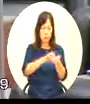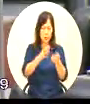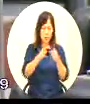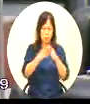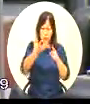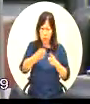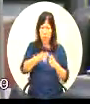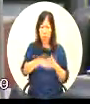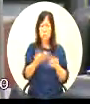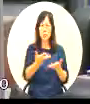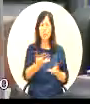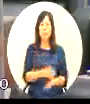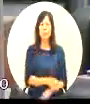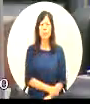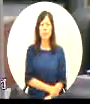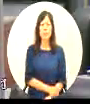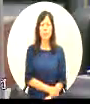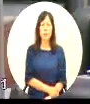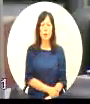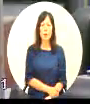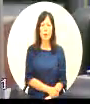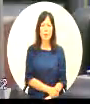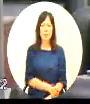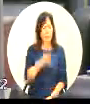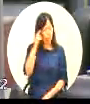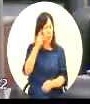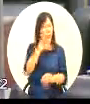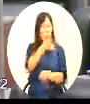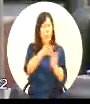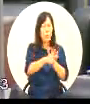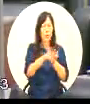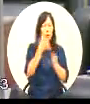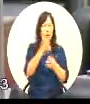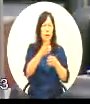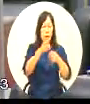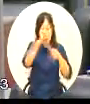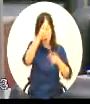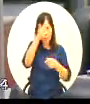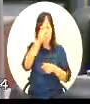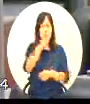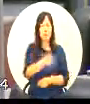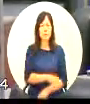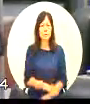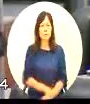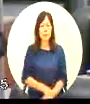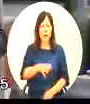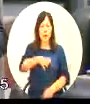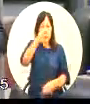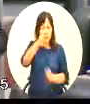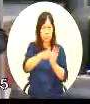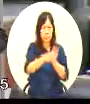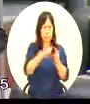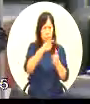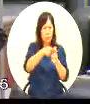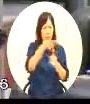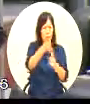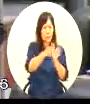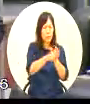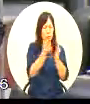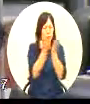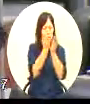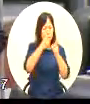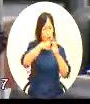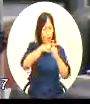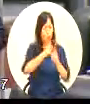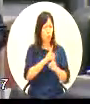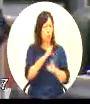分。首先我可能会先咨询我们的黄志忠局长齁。局长，我看了您的学经历非常的